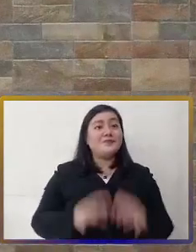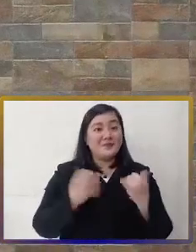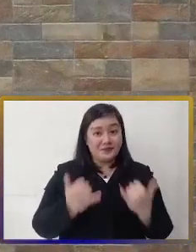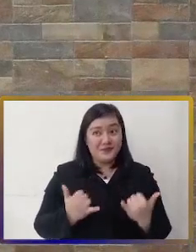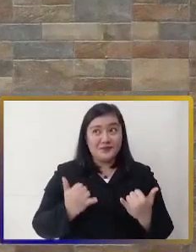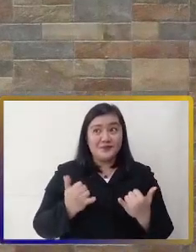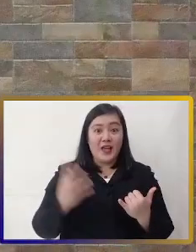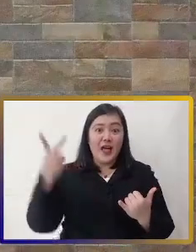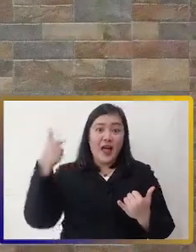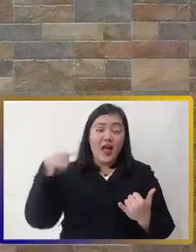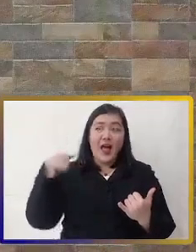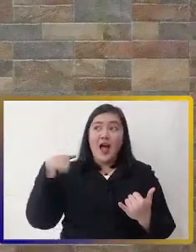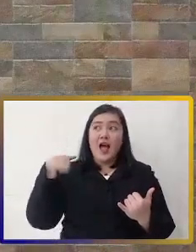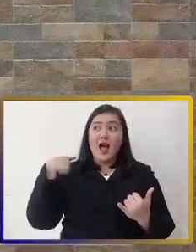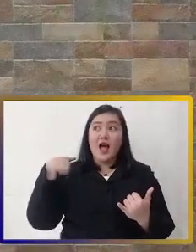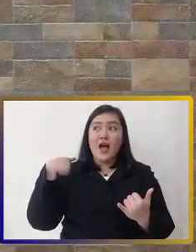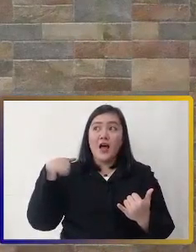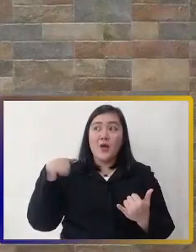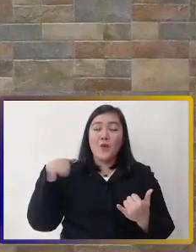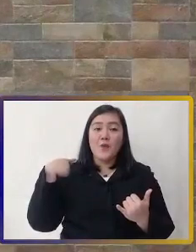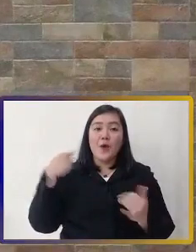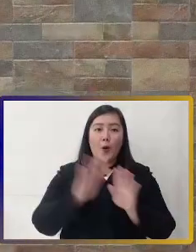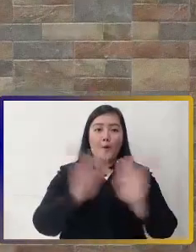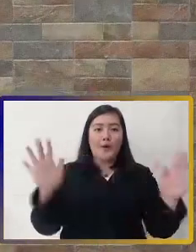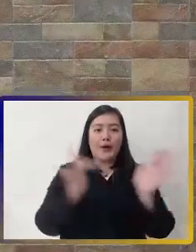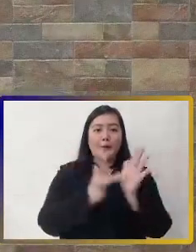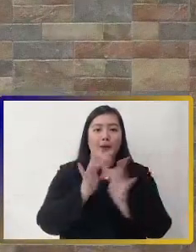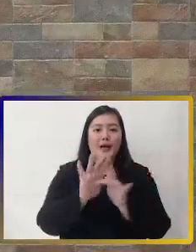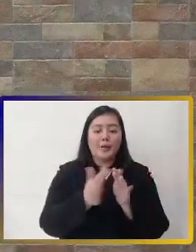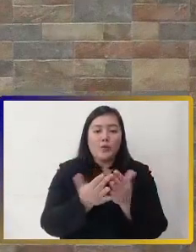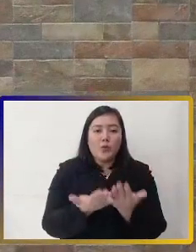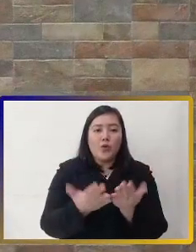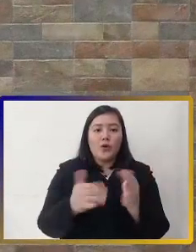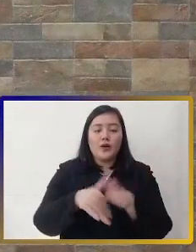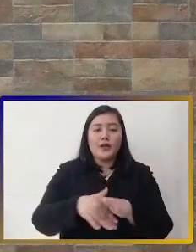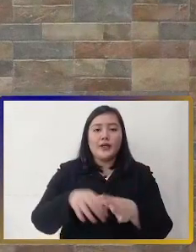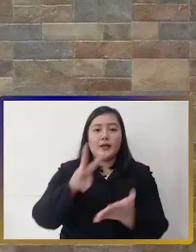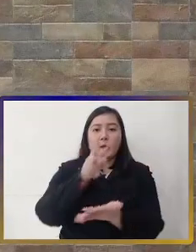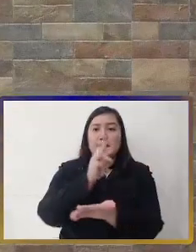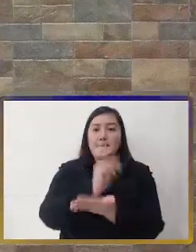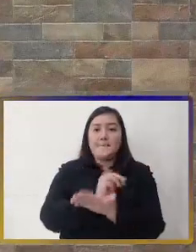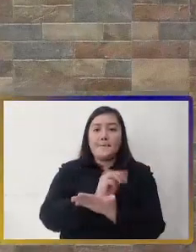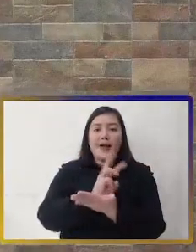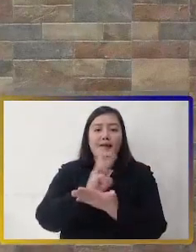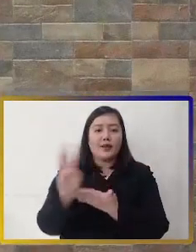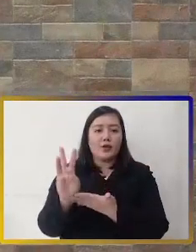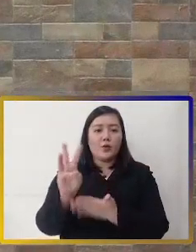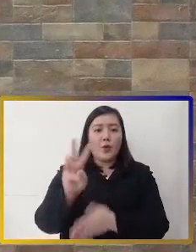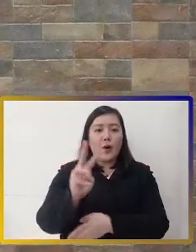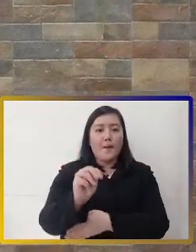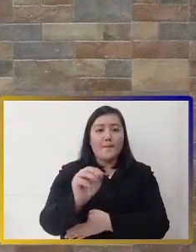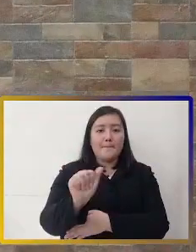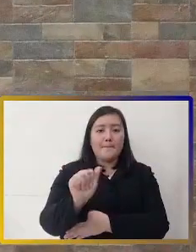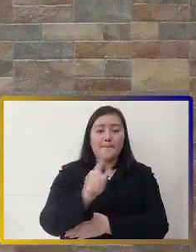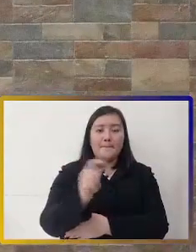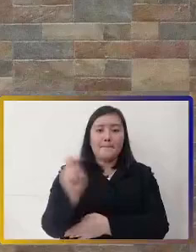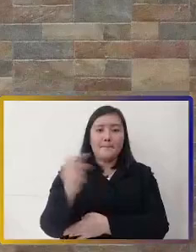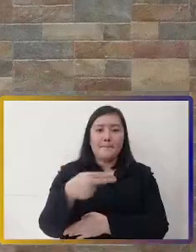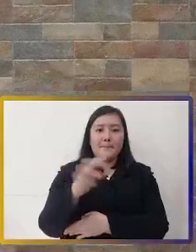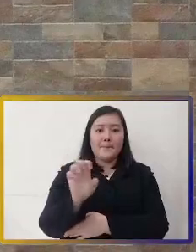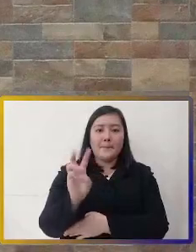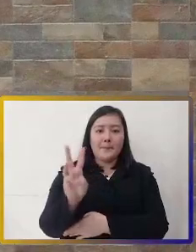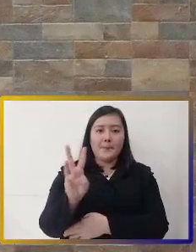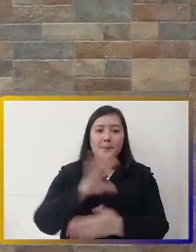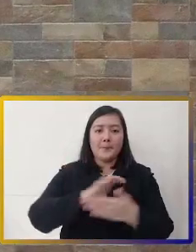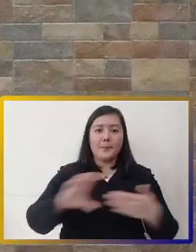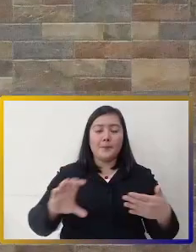main text, Matthew chapter 16, verse number 18. Right? Matthew chapter 16, verse number